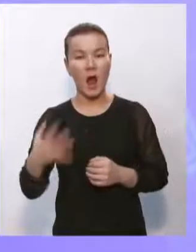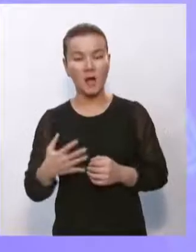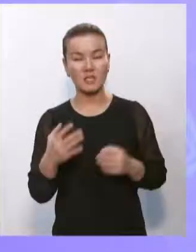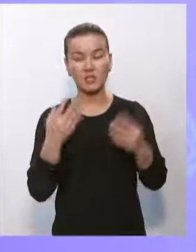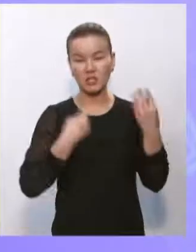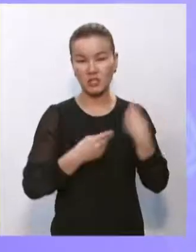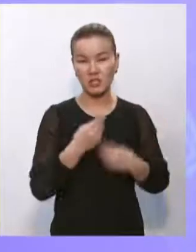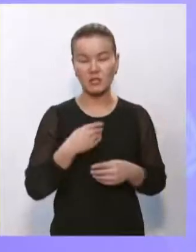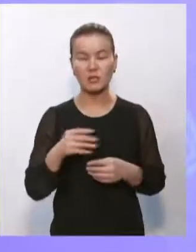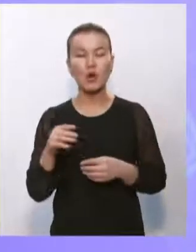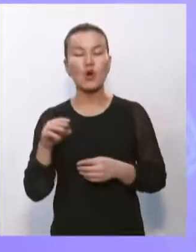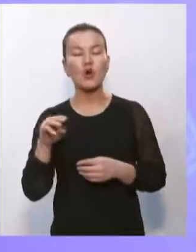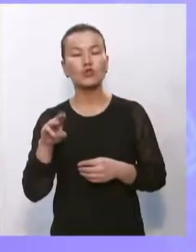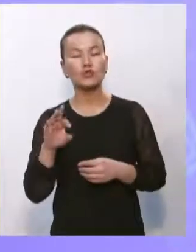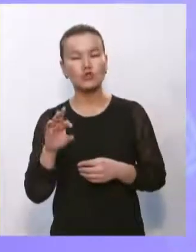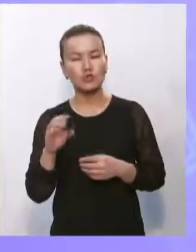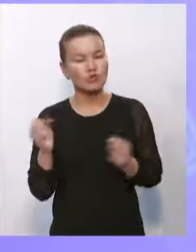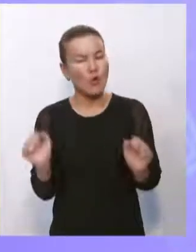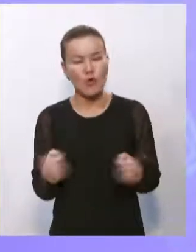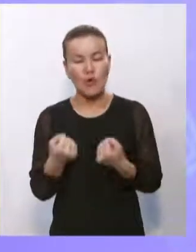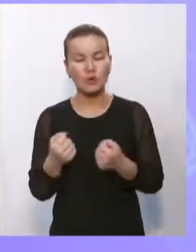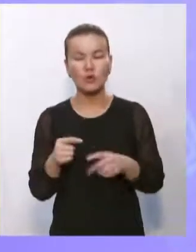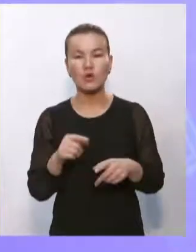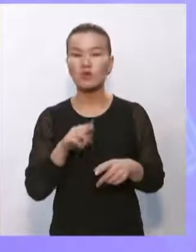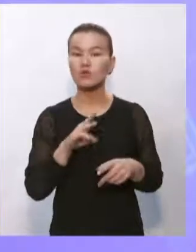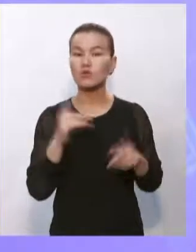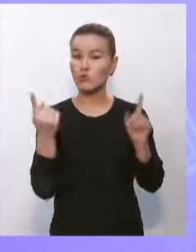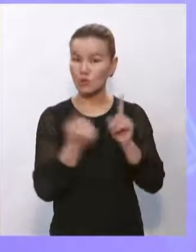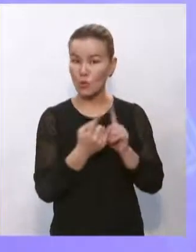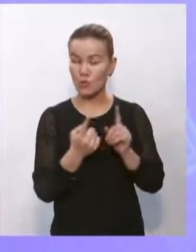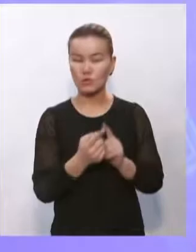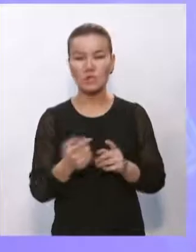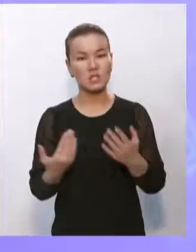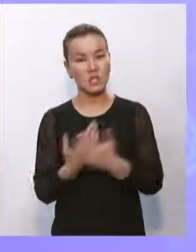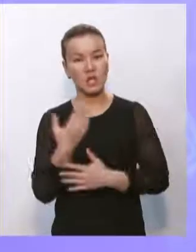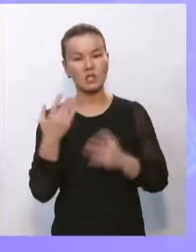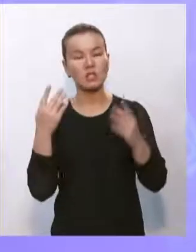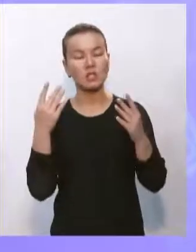тоң от, тособуз, жаңы жылды.